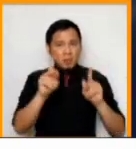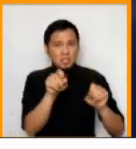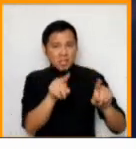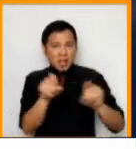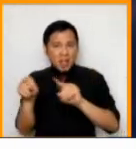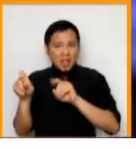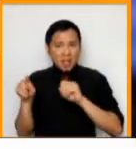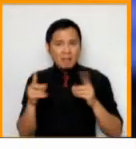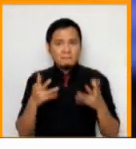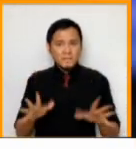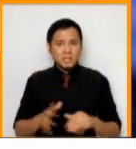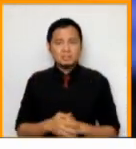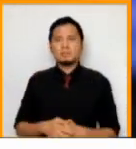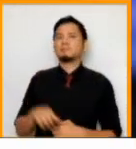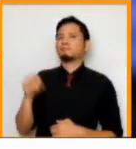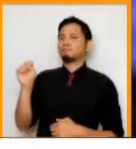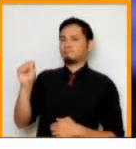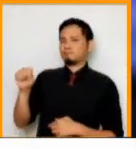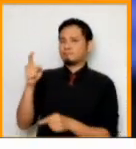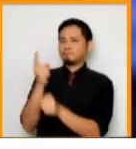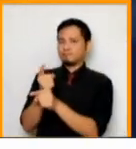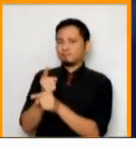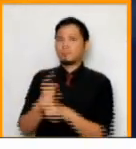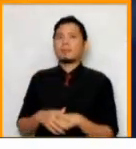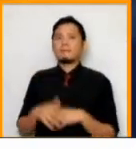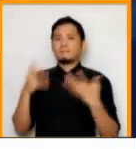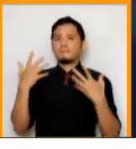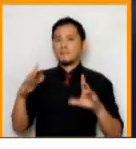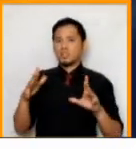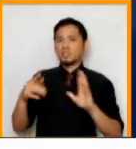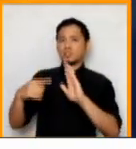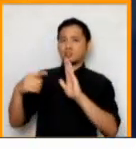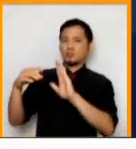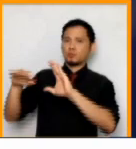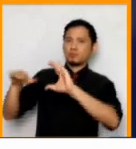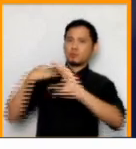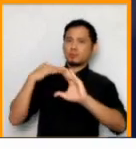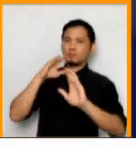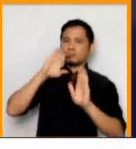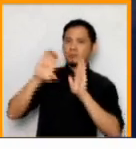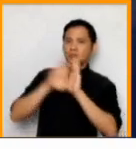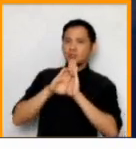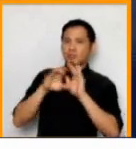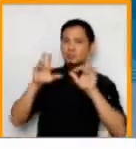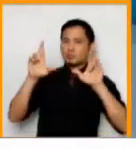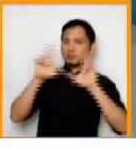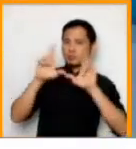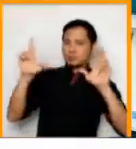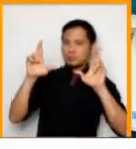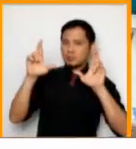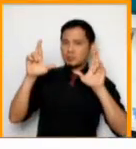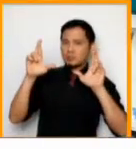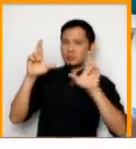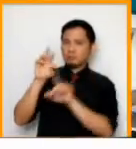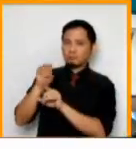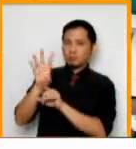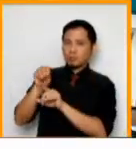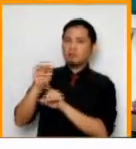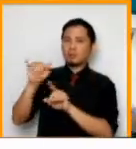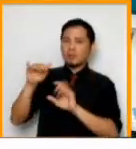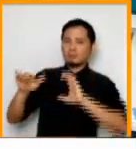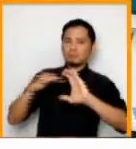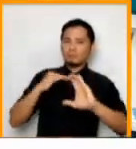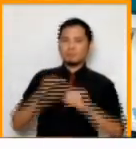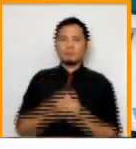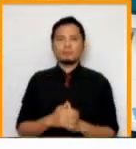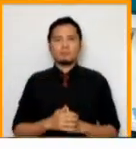ng, picture ng receipt na may nag-deposit sa kanya ng 12,000. Ang ipinagtataka pa ni Norman siya